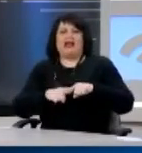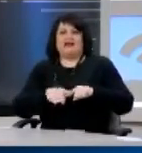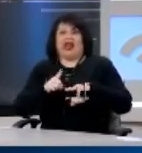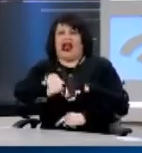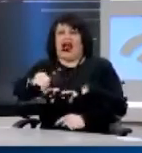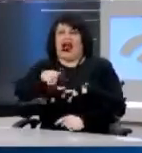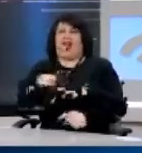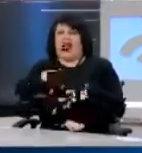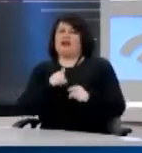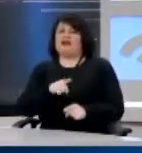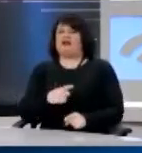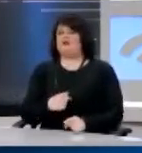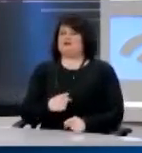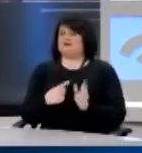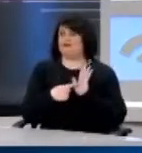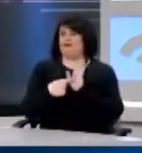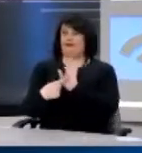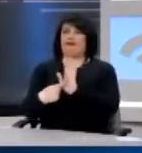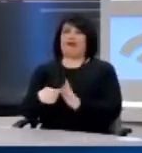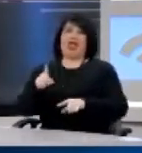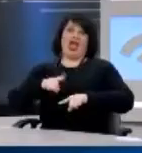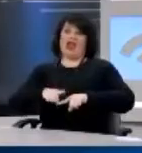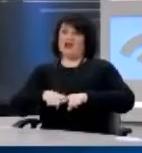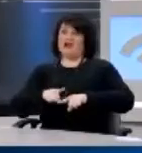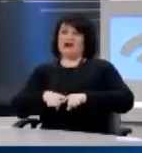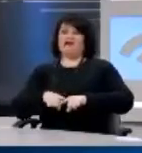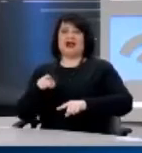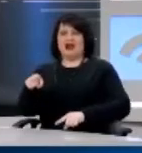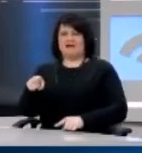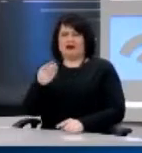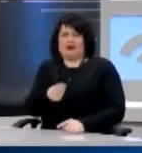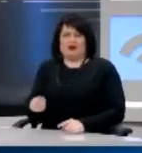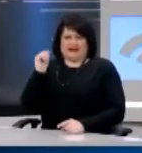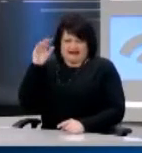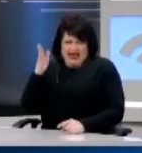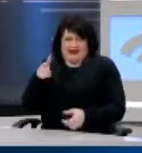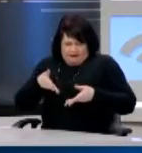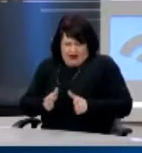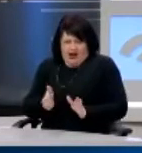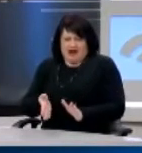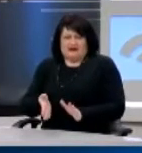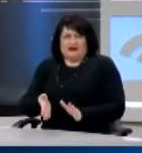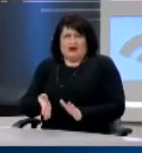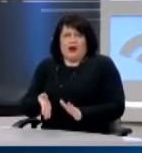Αυτή είναι η μεγάλη υποκρισία. Αυτή είναι η μεγάλη υποκρισία.